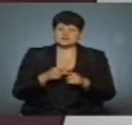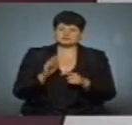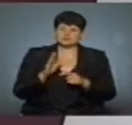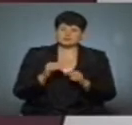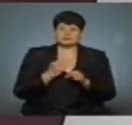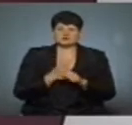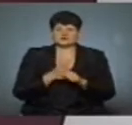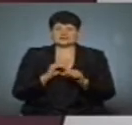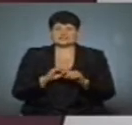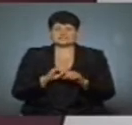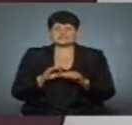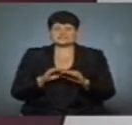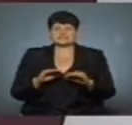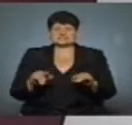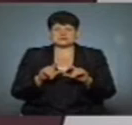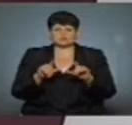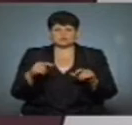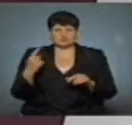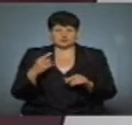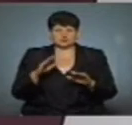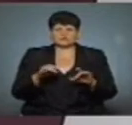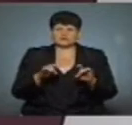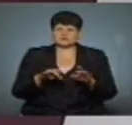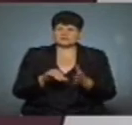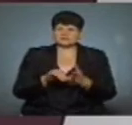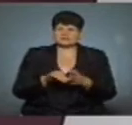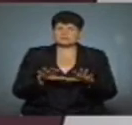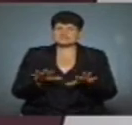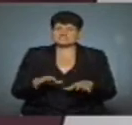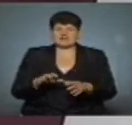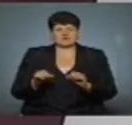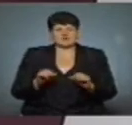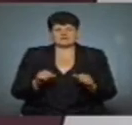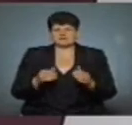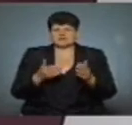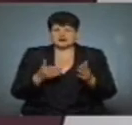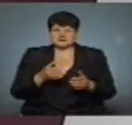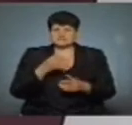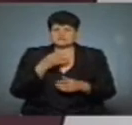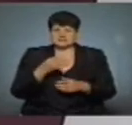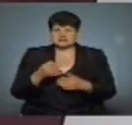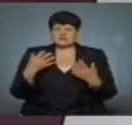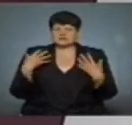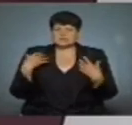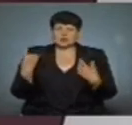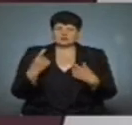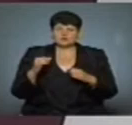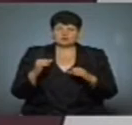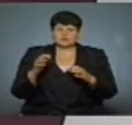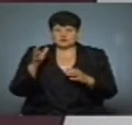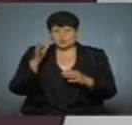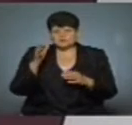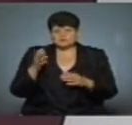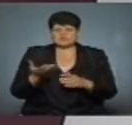заклади в області з 1 червня, вирішуватимуть представники місцевої влади, каже начальниця обласного управління освіти і науки Ольга Хома.